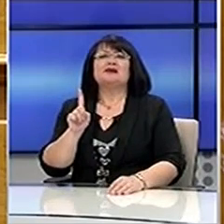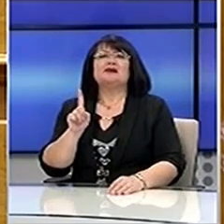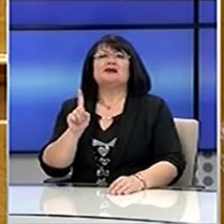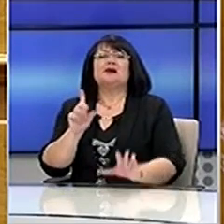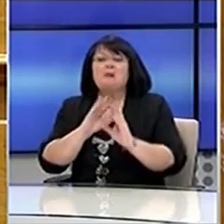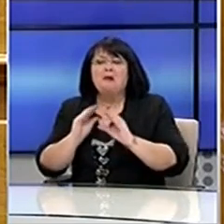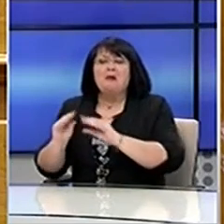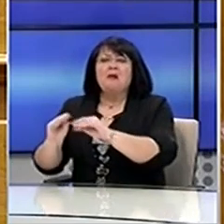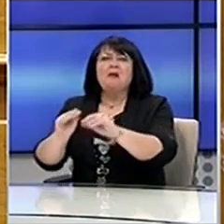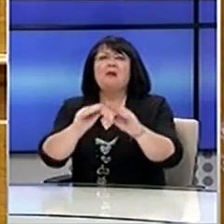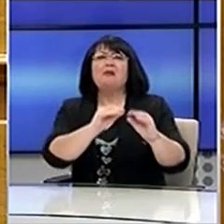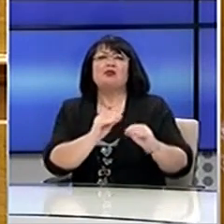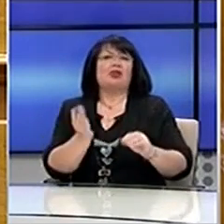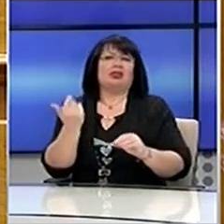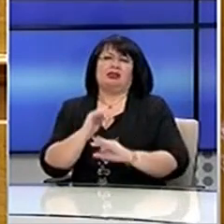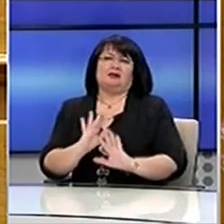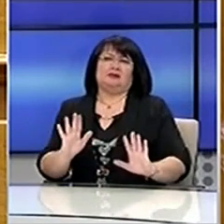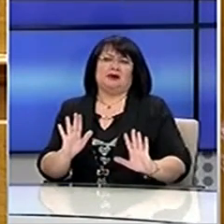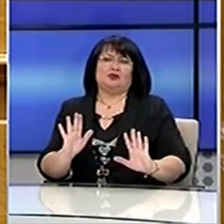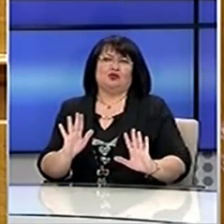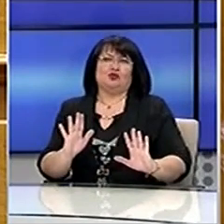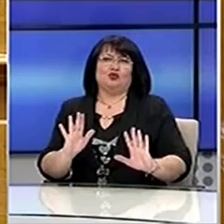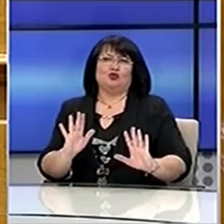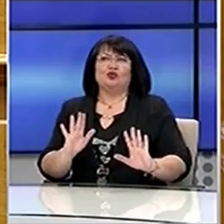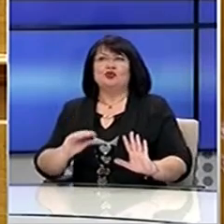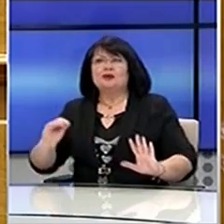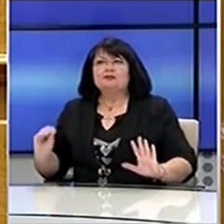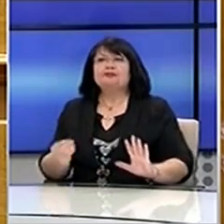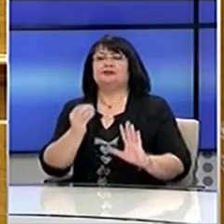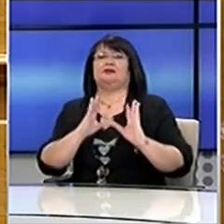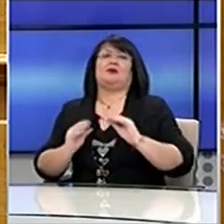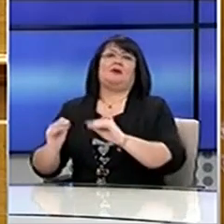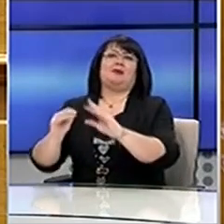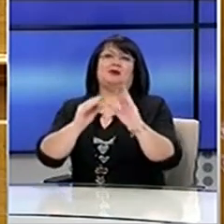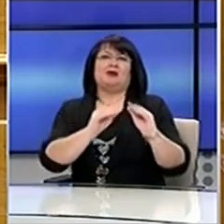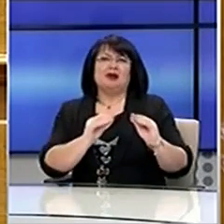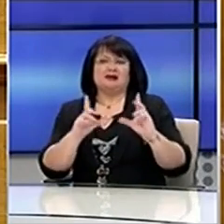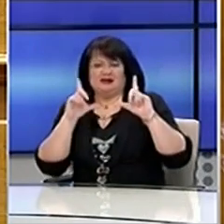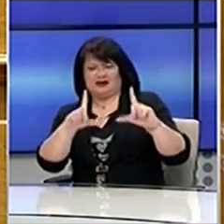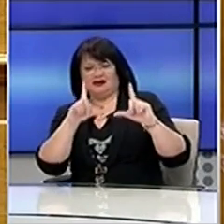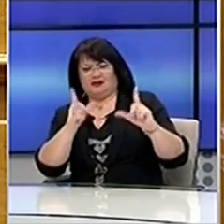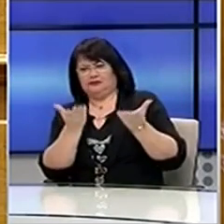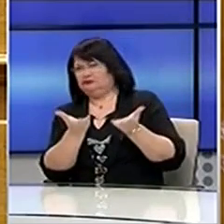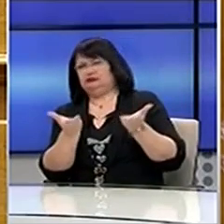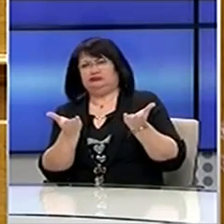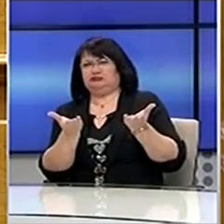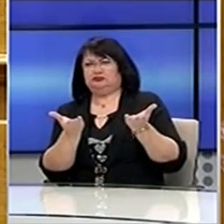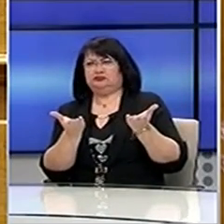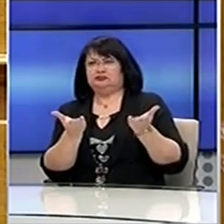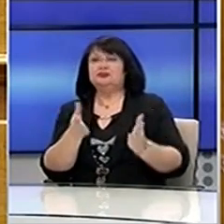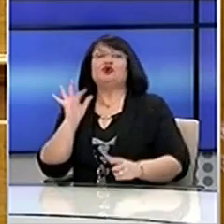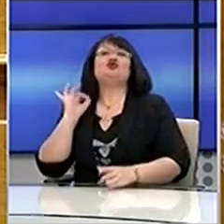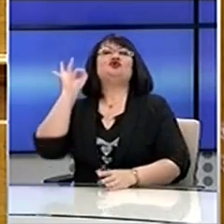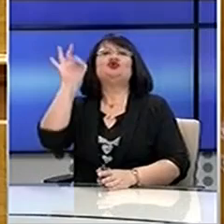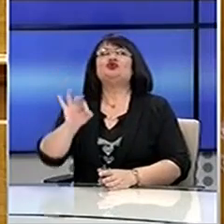ανυπόστατες φήμες, κατασκευασμένες, δραματοποιημένες εικόνες που συχνά